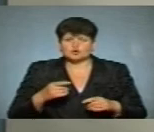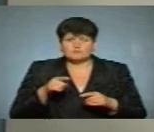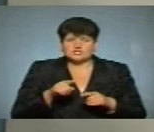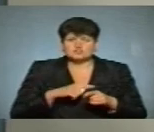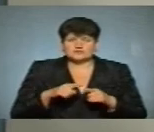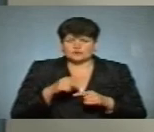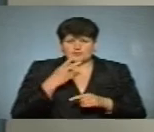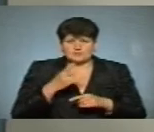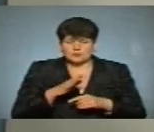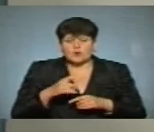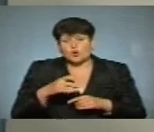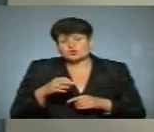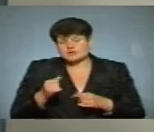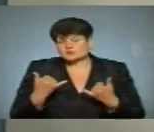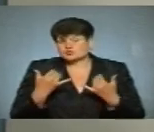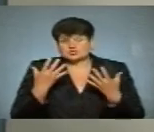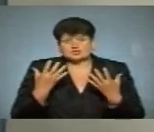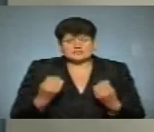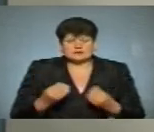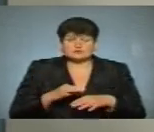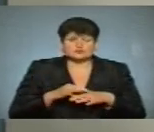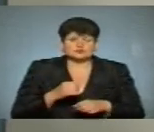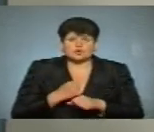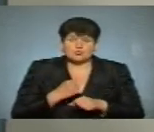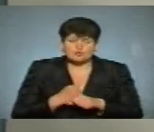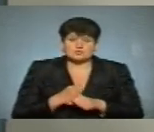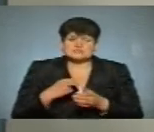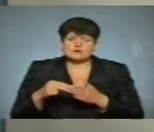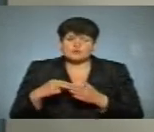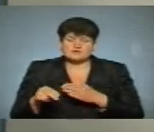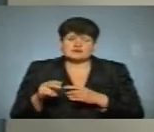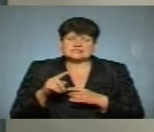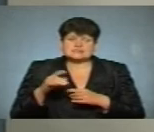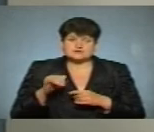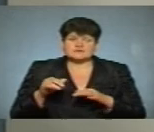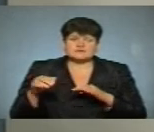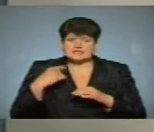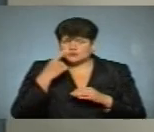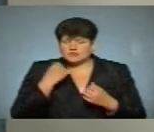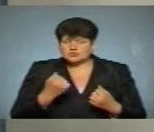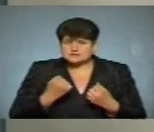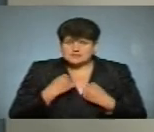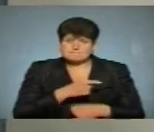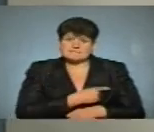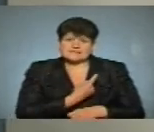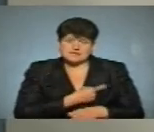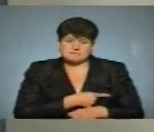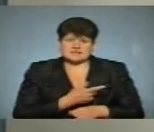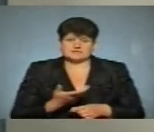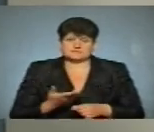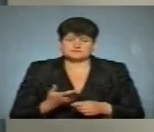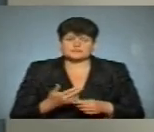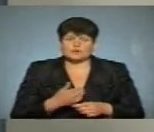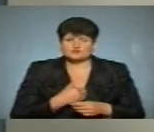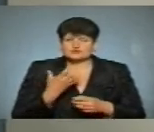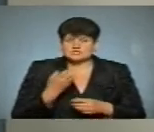не побачимо. Хоча на сьогоднішній день ведеться робота також і по закупівлі засобів індивідуального захисту, медикаментів в лікарнях. Ще раз